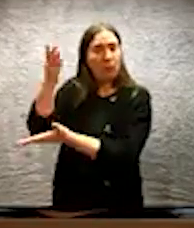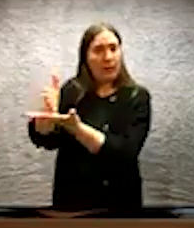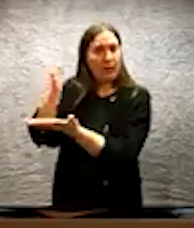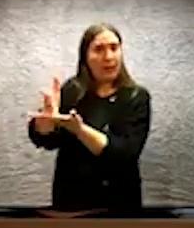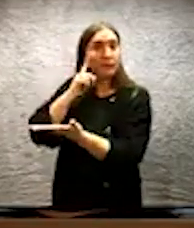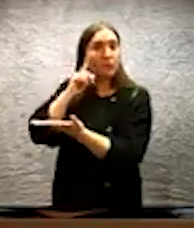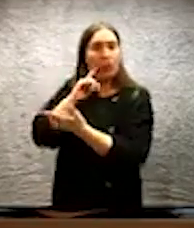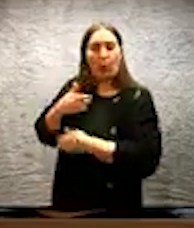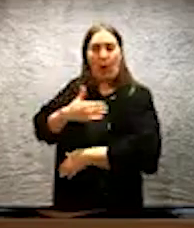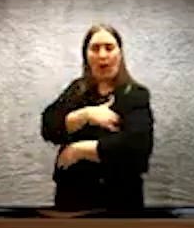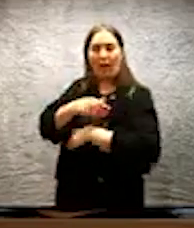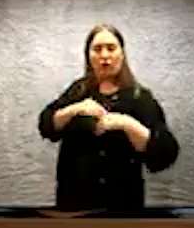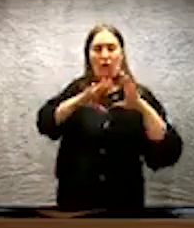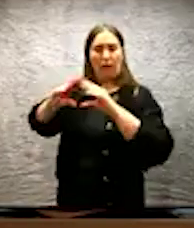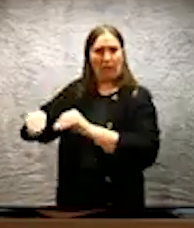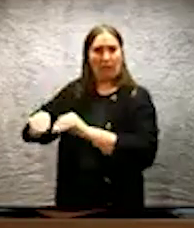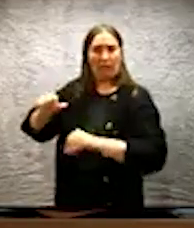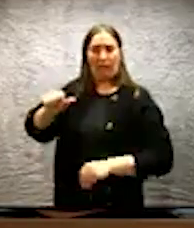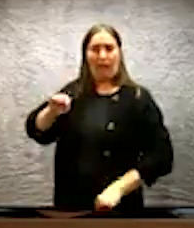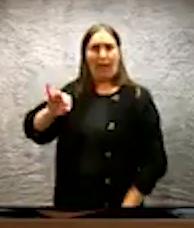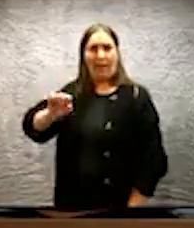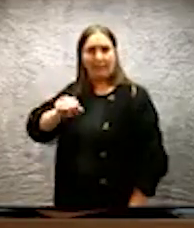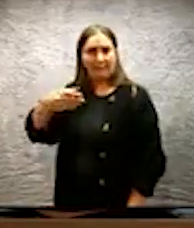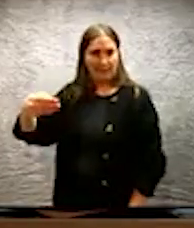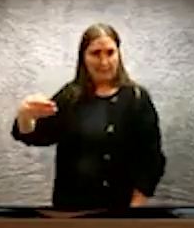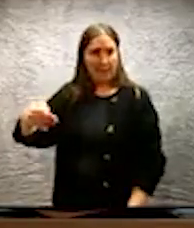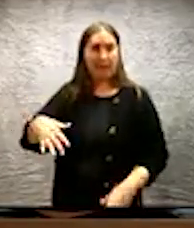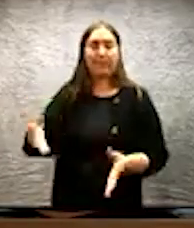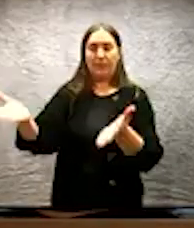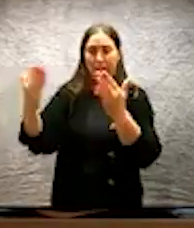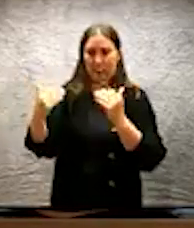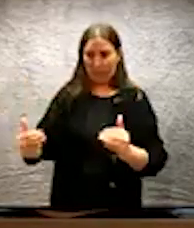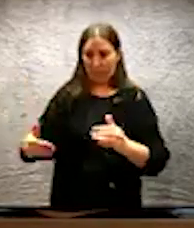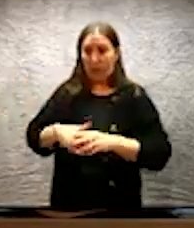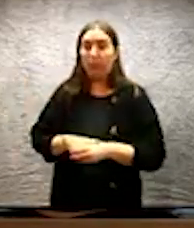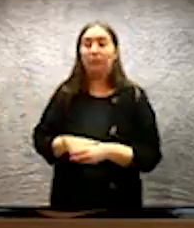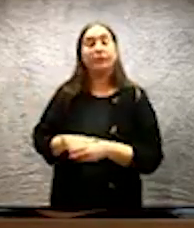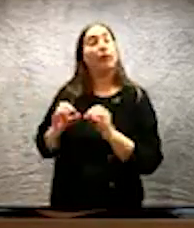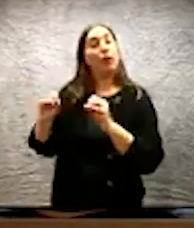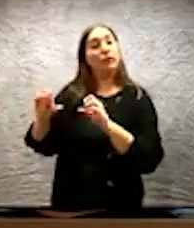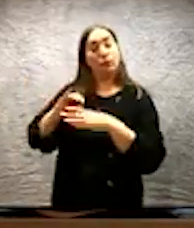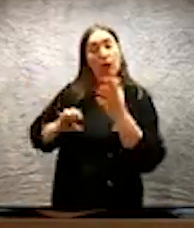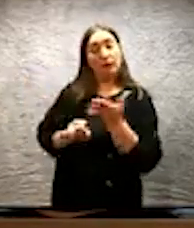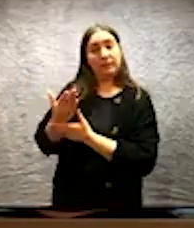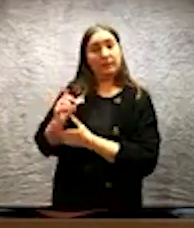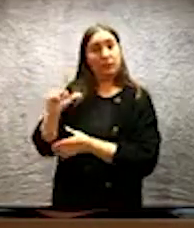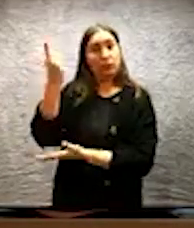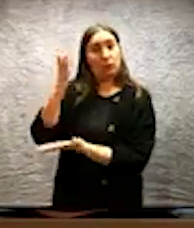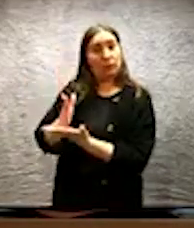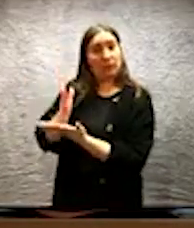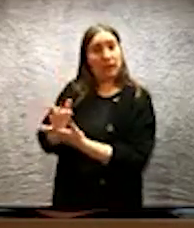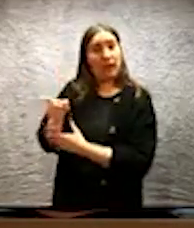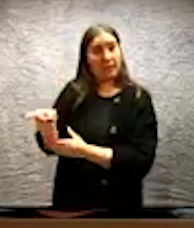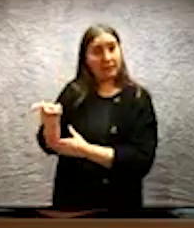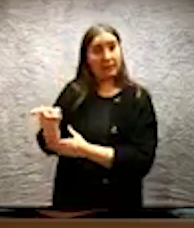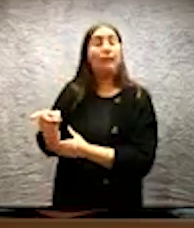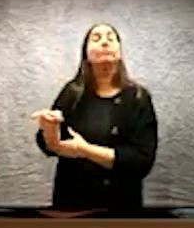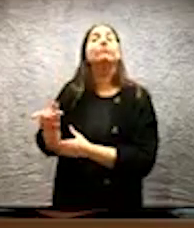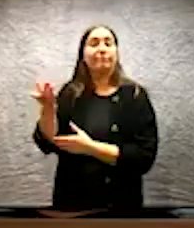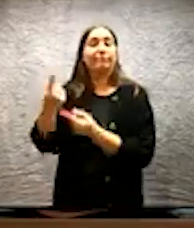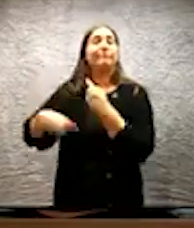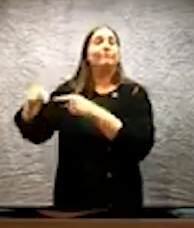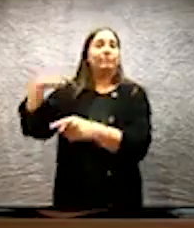agent, actuellement ATSEM. Un assistant d'enseignement artistique de deuxième classe, donc là, c'était le professeur